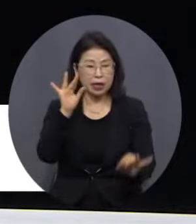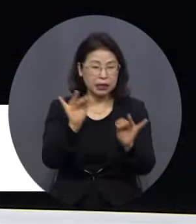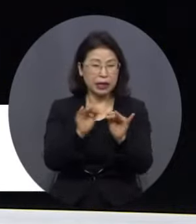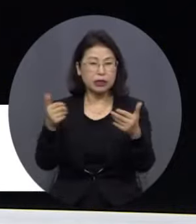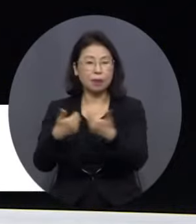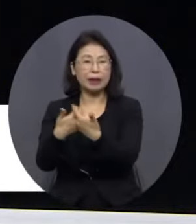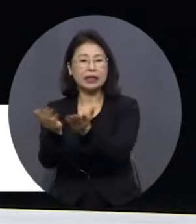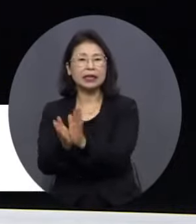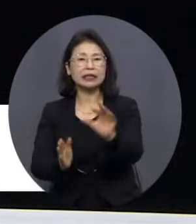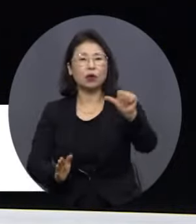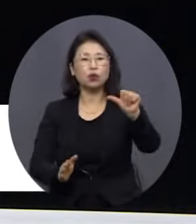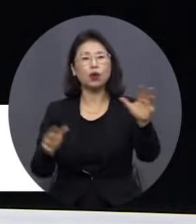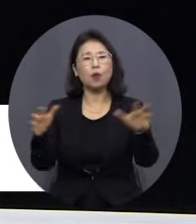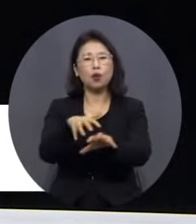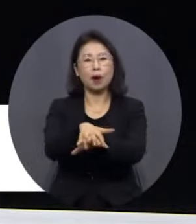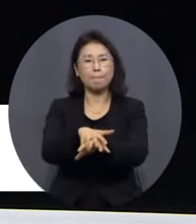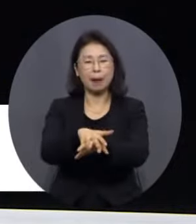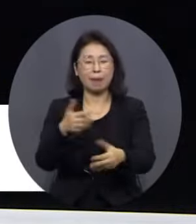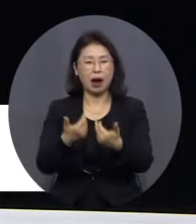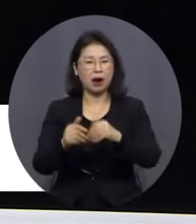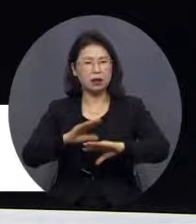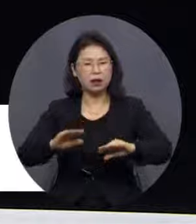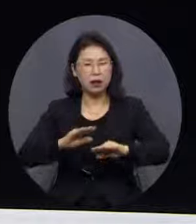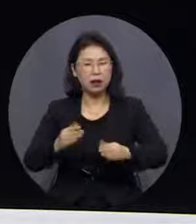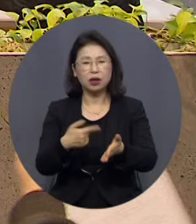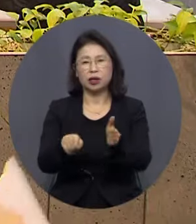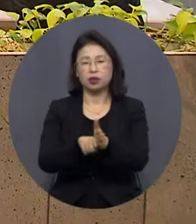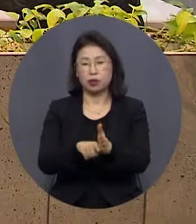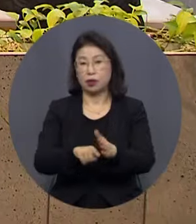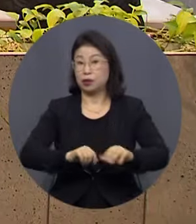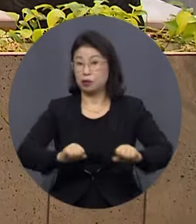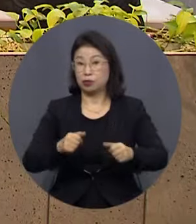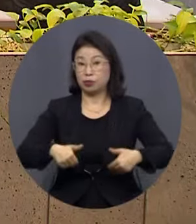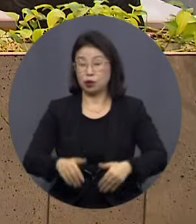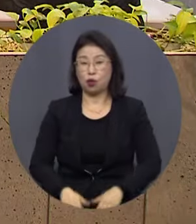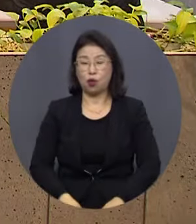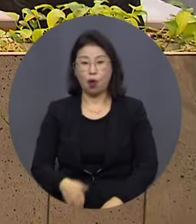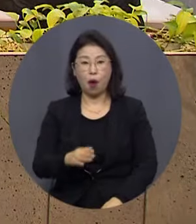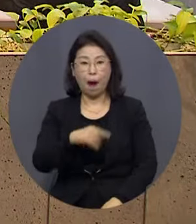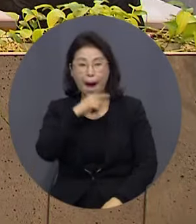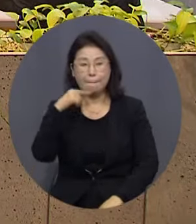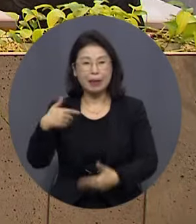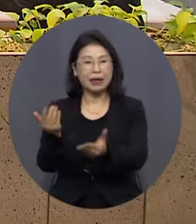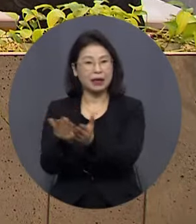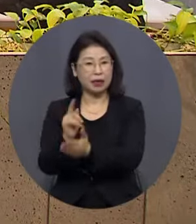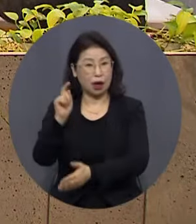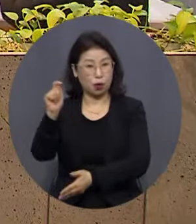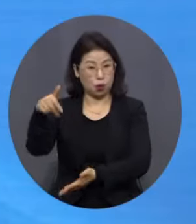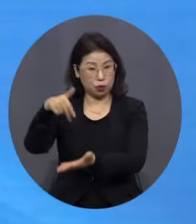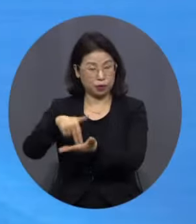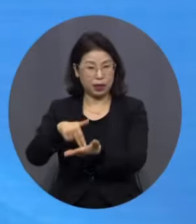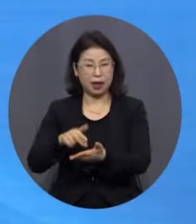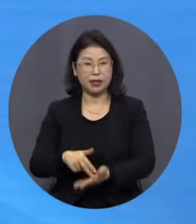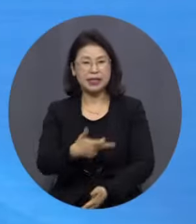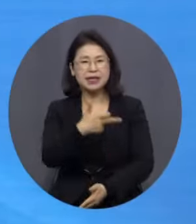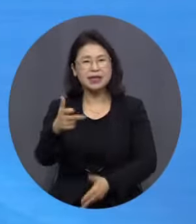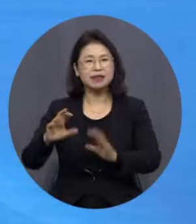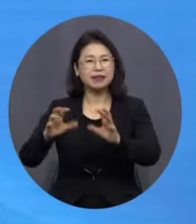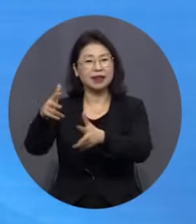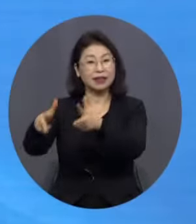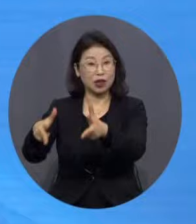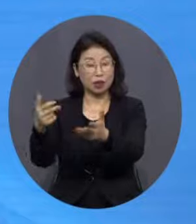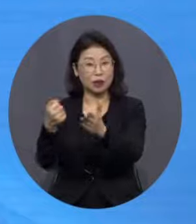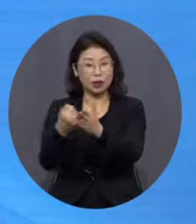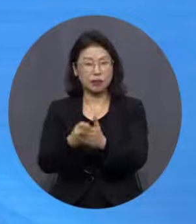협의체를 통해서이 갈등 예방을 위한 조치를 해야 된다 국민의 힘 고광철 후보는 대규모 국책 사업인만큼